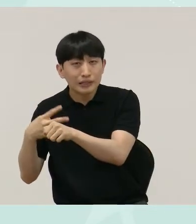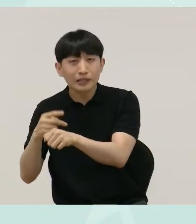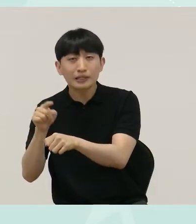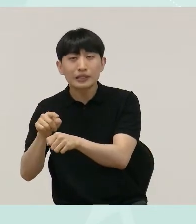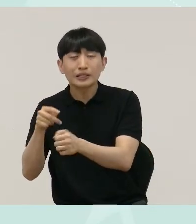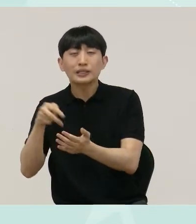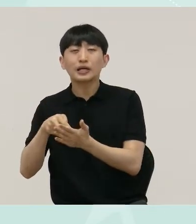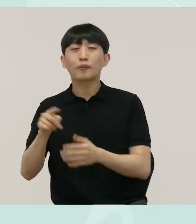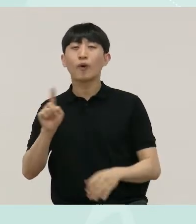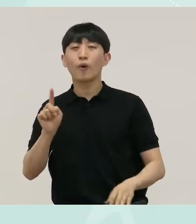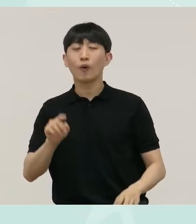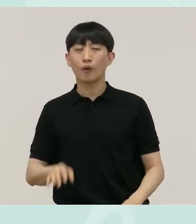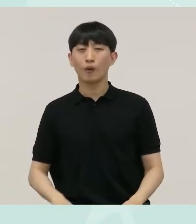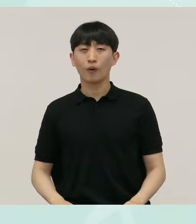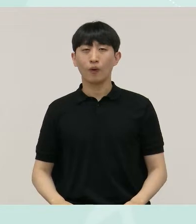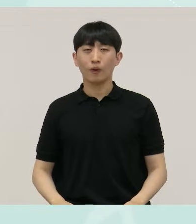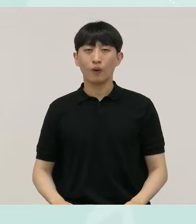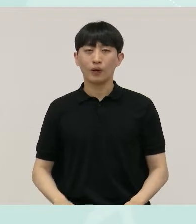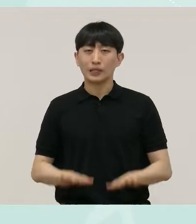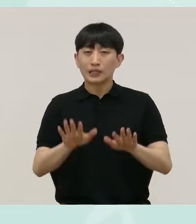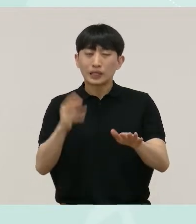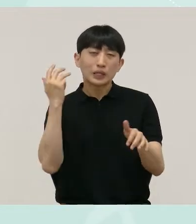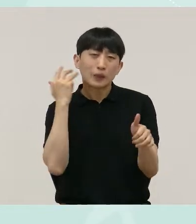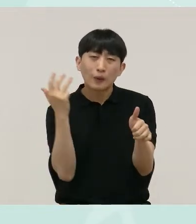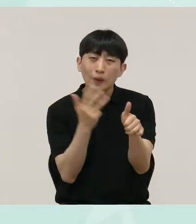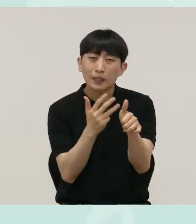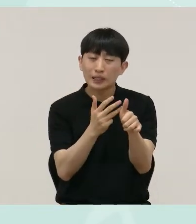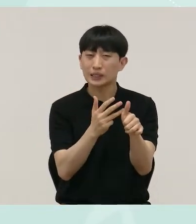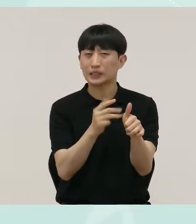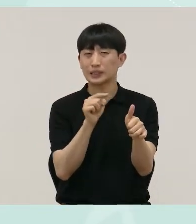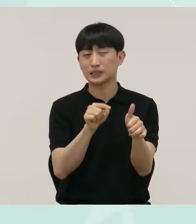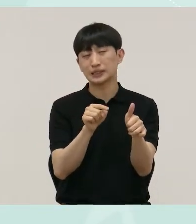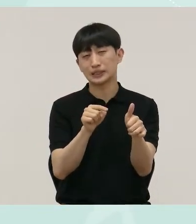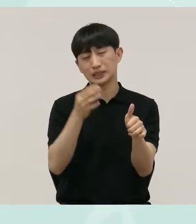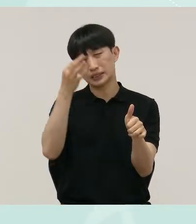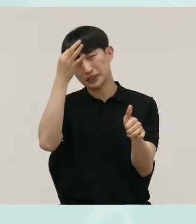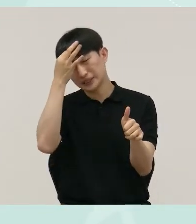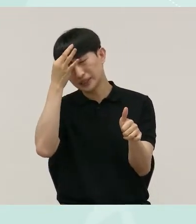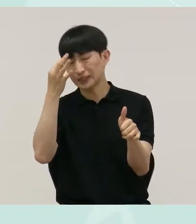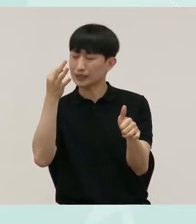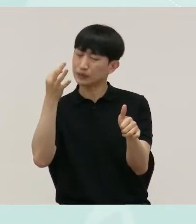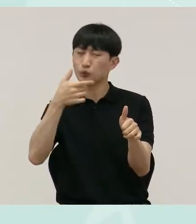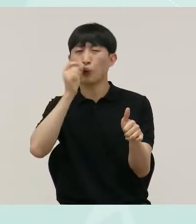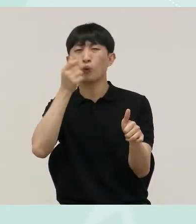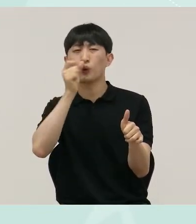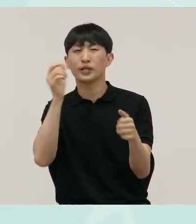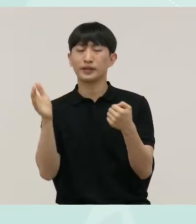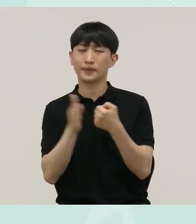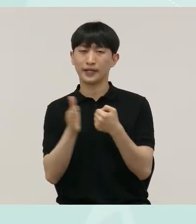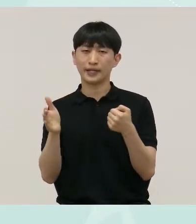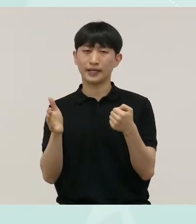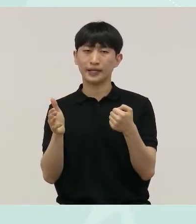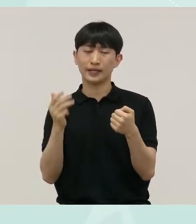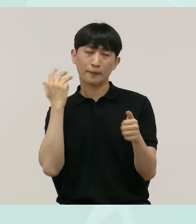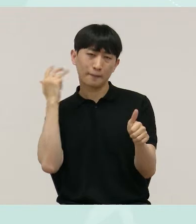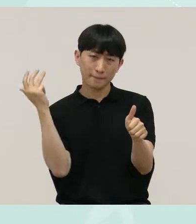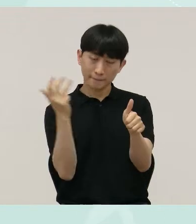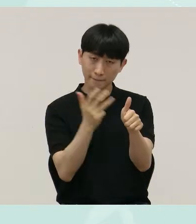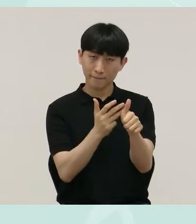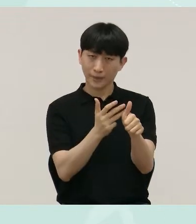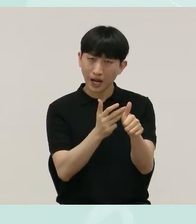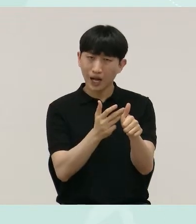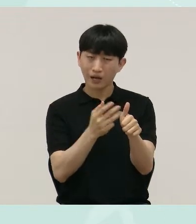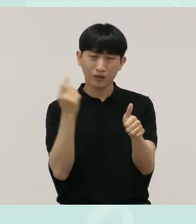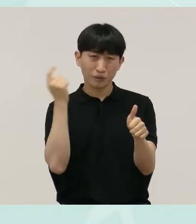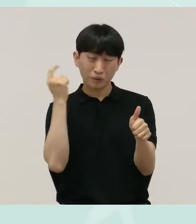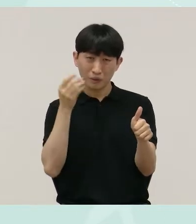그 청각기관에 비해서 이런 인공화호의 디자인들이 조악하기 때문에 쓸만한 수준으로 결코 청력을 회복시킬 수는 없을